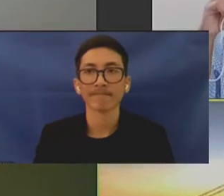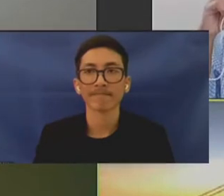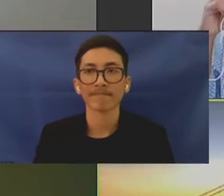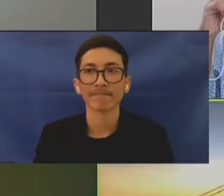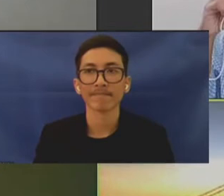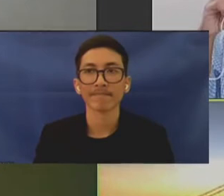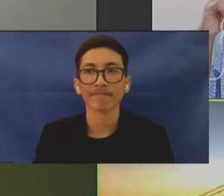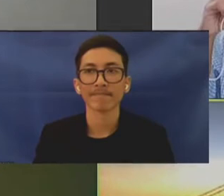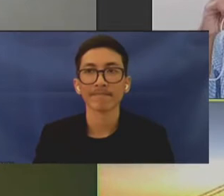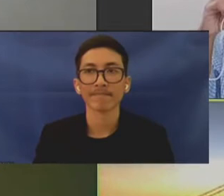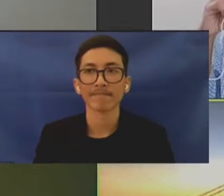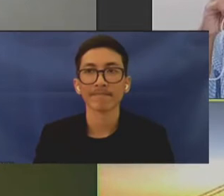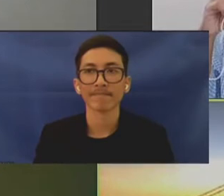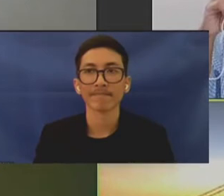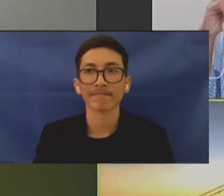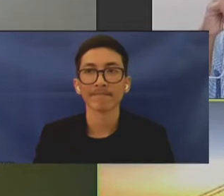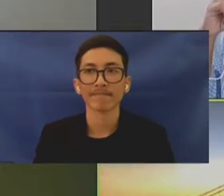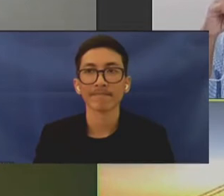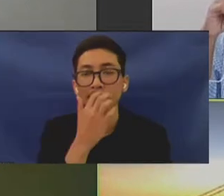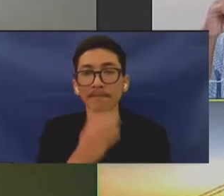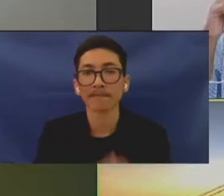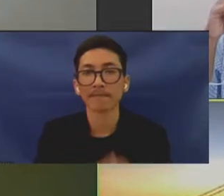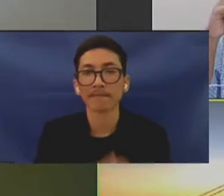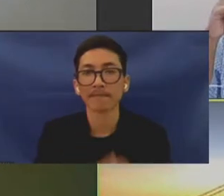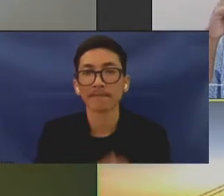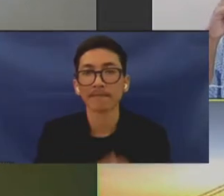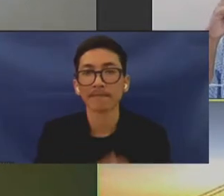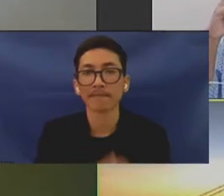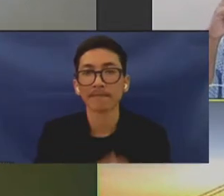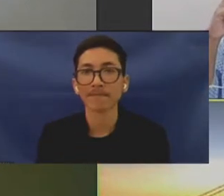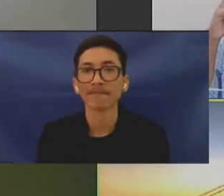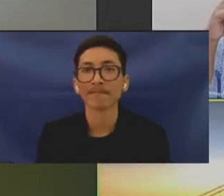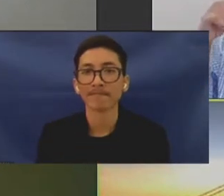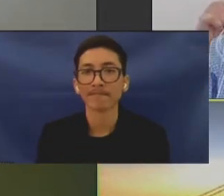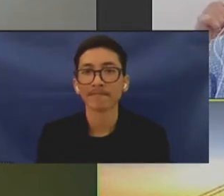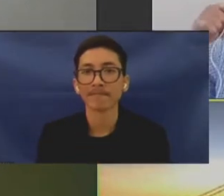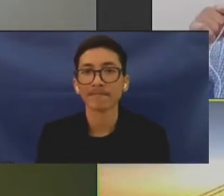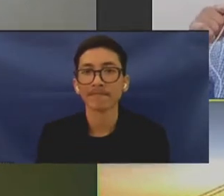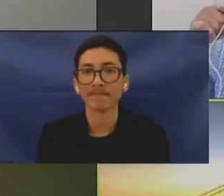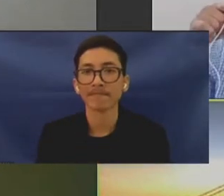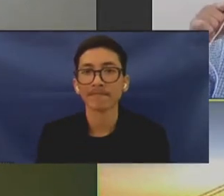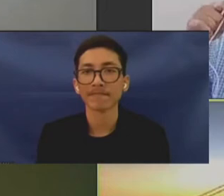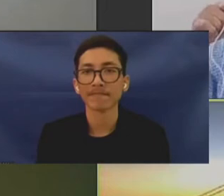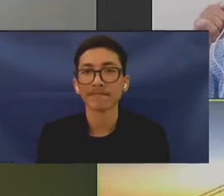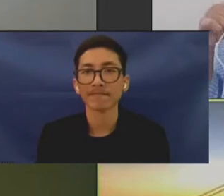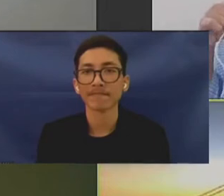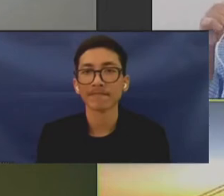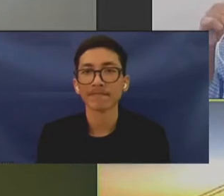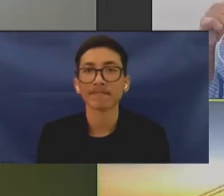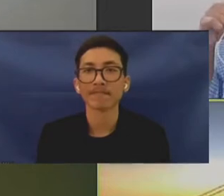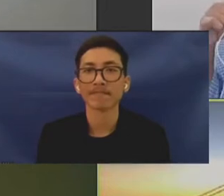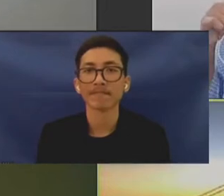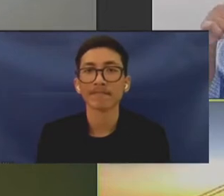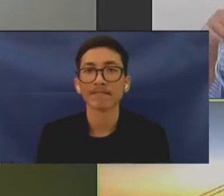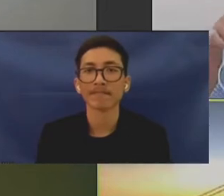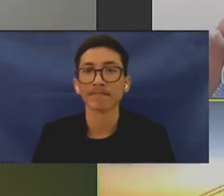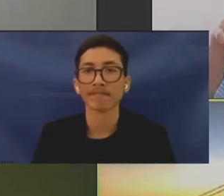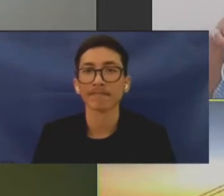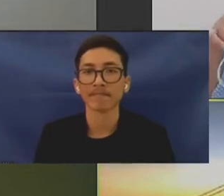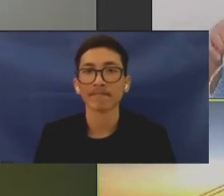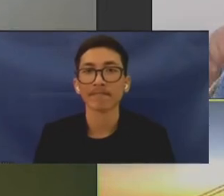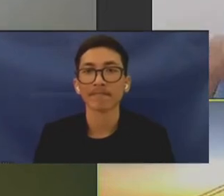enjoy, itu menurutku sangat-sangat baik juga gitu kan. Dan terima kasih banyak buat ketiga pembicara kita. Sebenarnya ada beberapa pertanyaan lagi